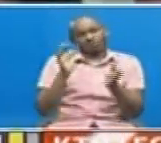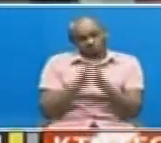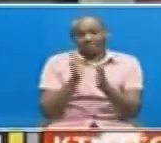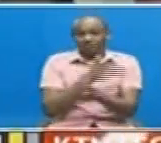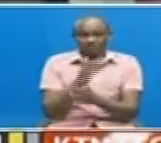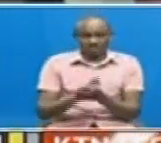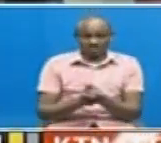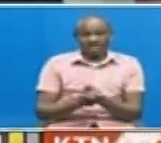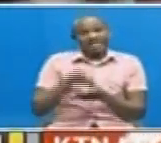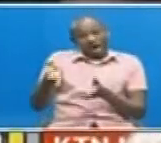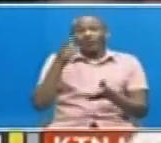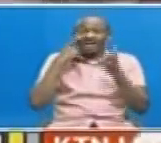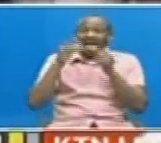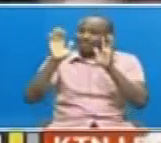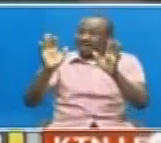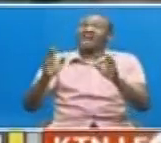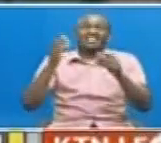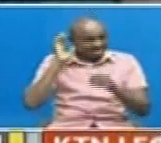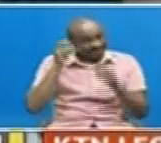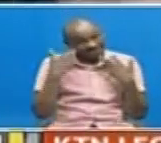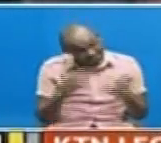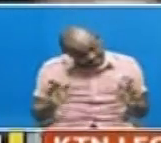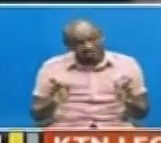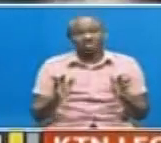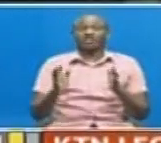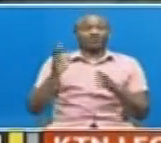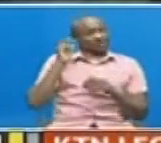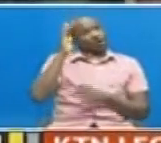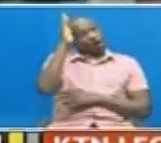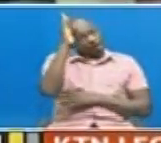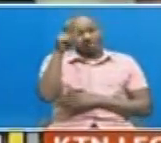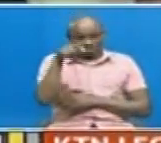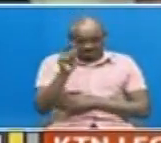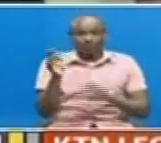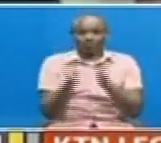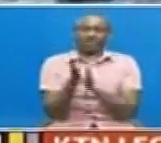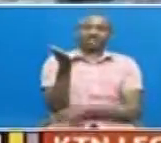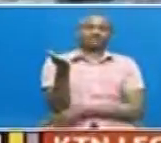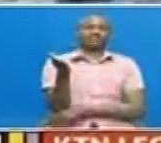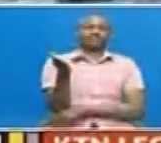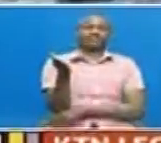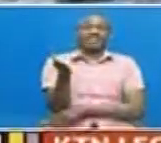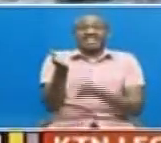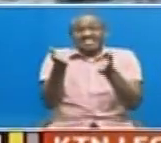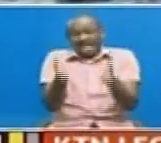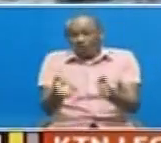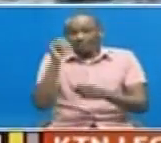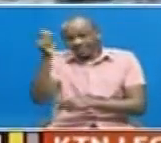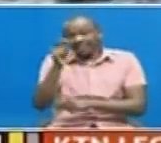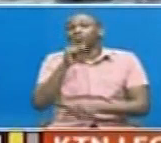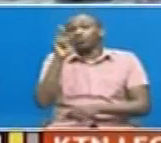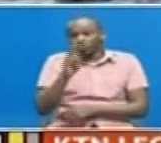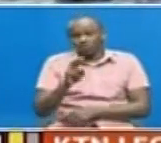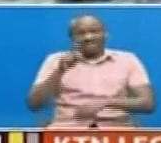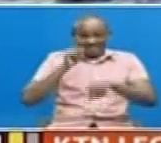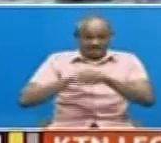Kilio chenu kimesikika na kitasikika na kilisikika na Mungu ako na anaona. Je, Rais Uhuru